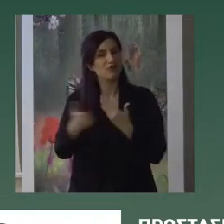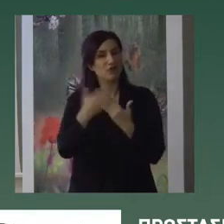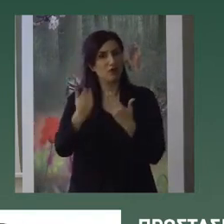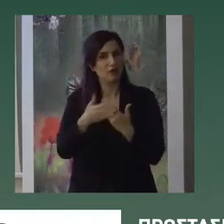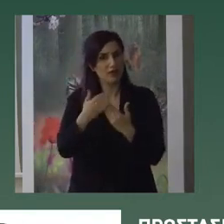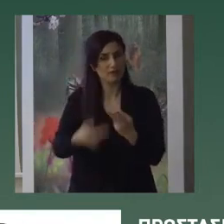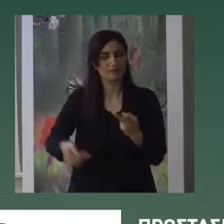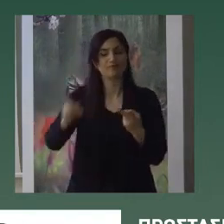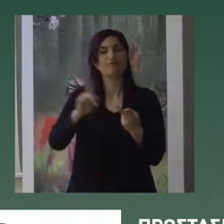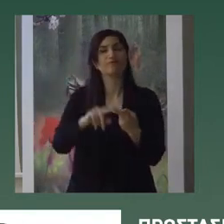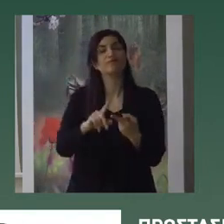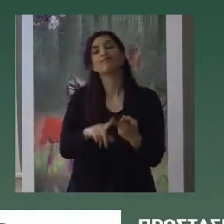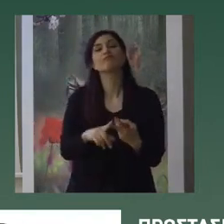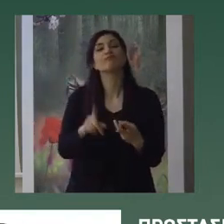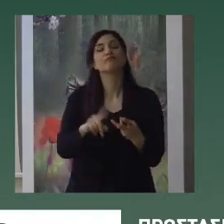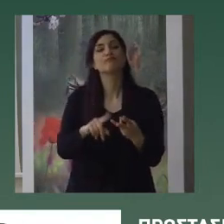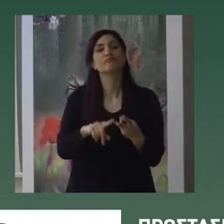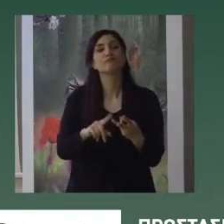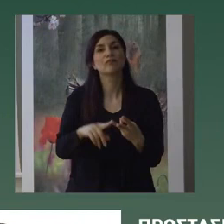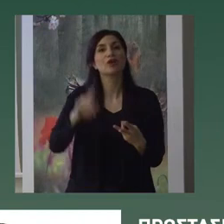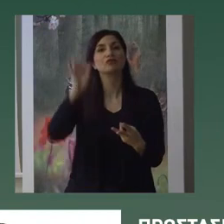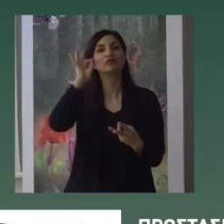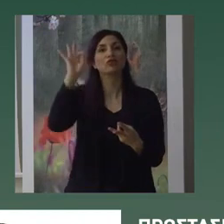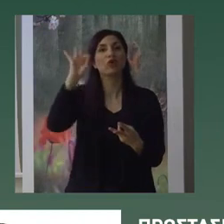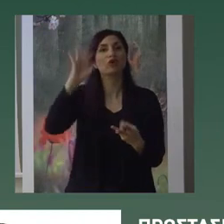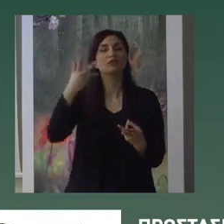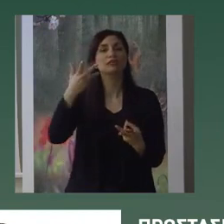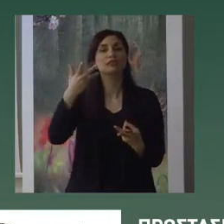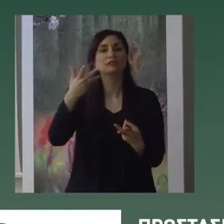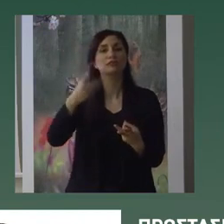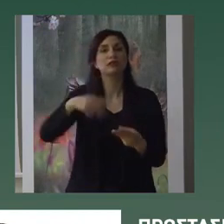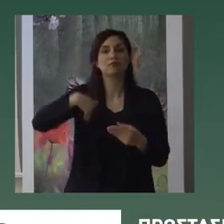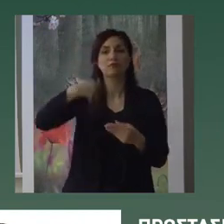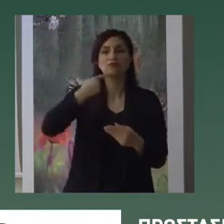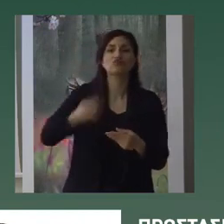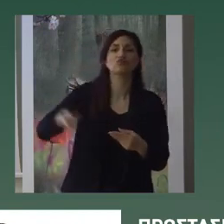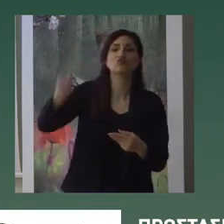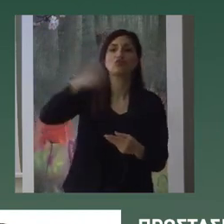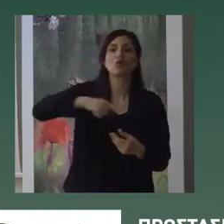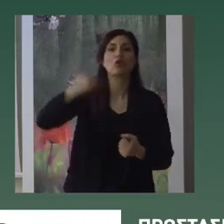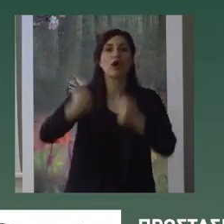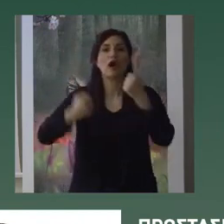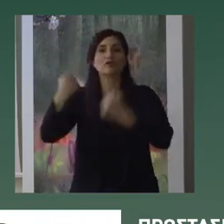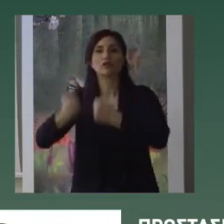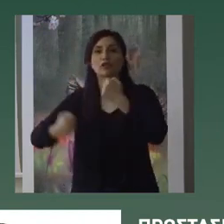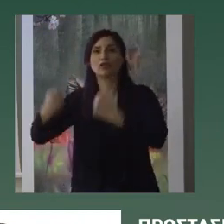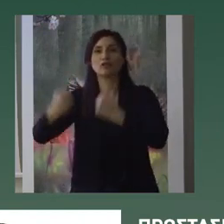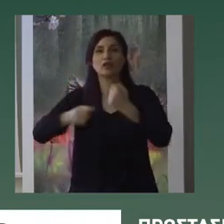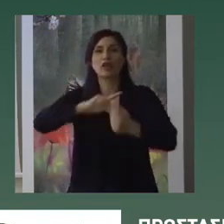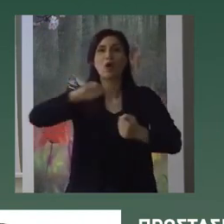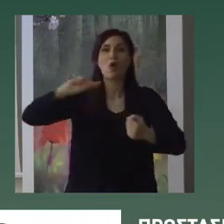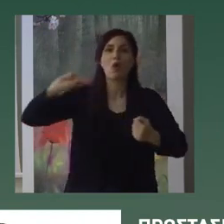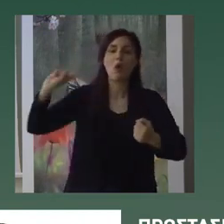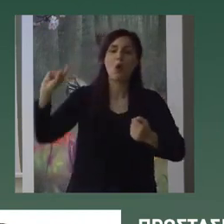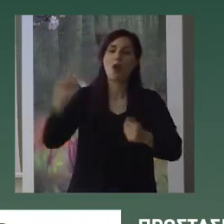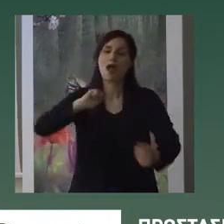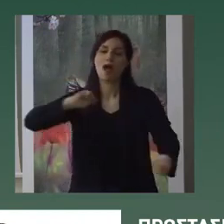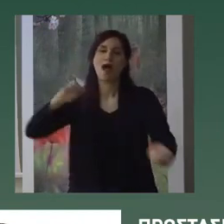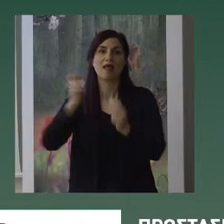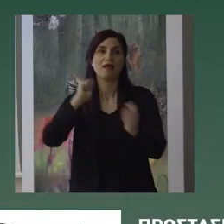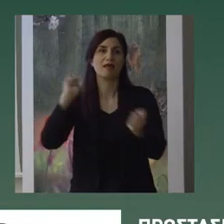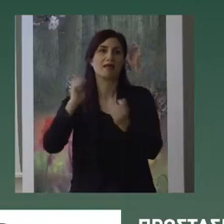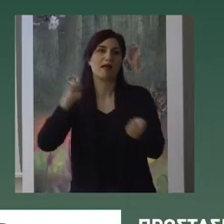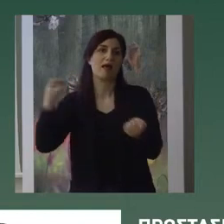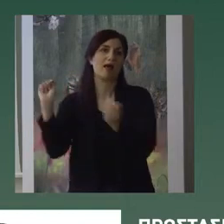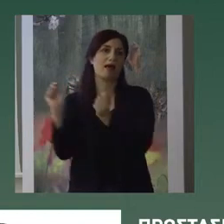στόχο για κάποια χρονιά για την αντικατάσταση όλων των αυτοκινήτων. Να εισαγάγεις ηλιακούς συλλέκτες στις κορυφές, στις οροφές των